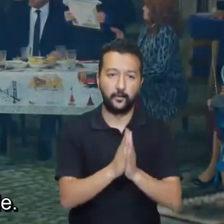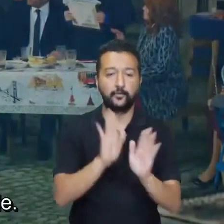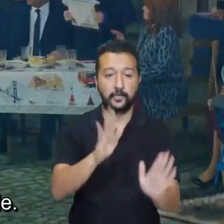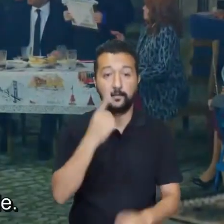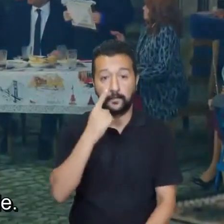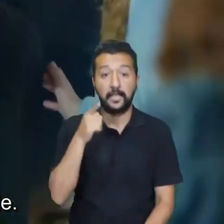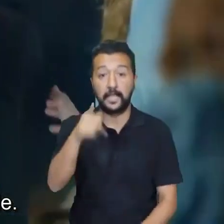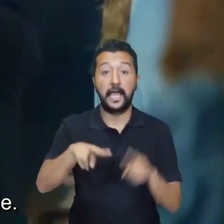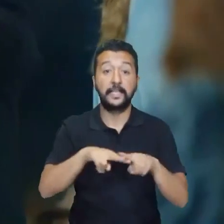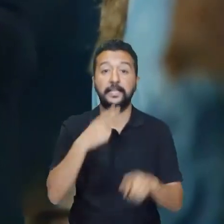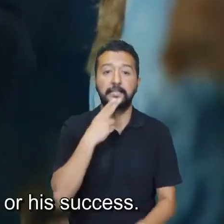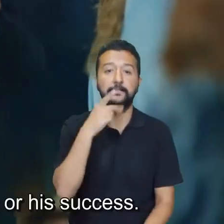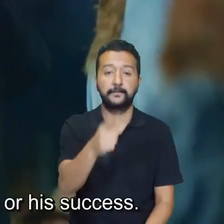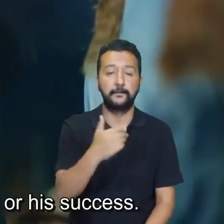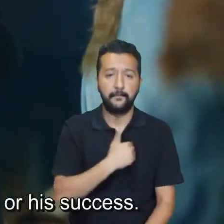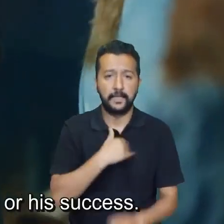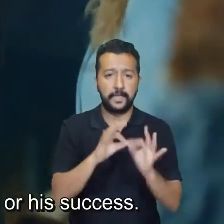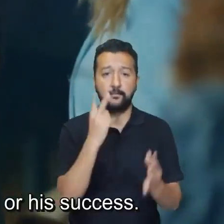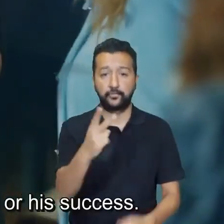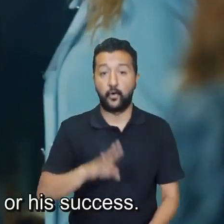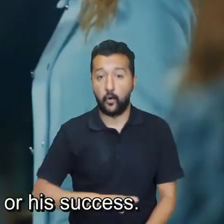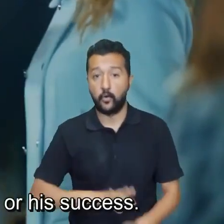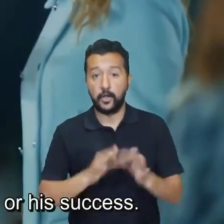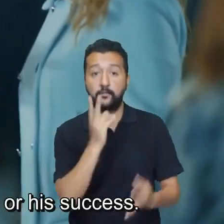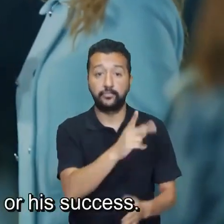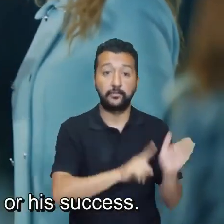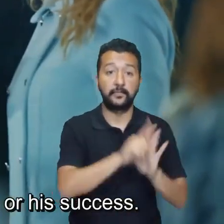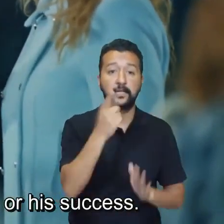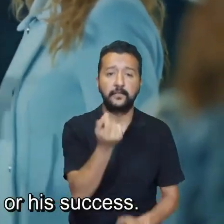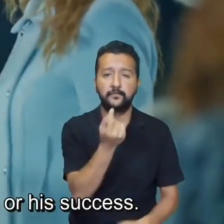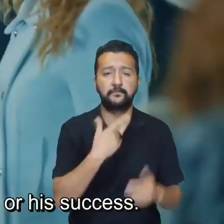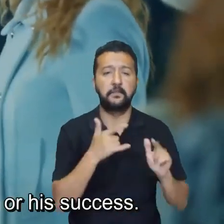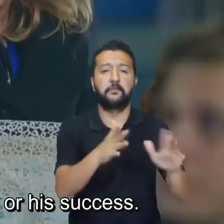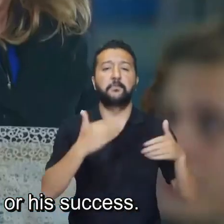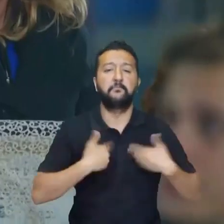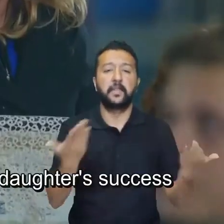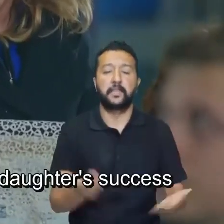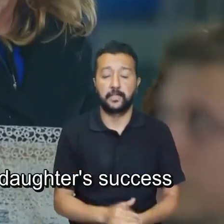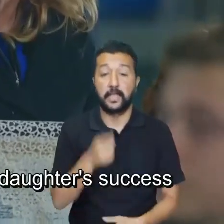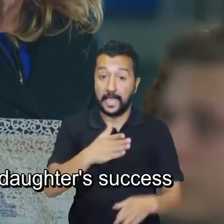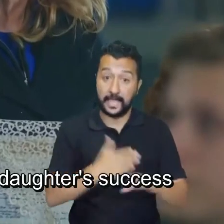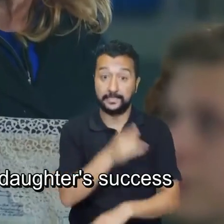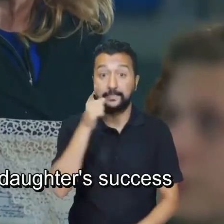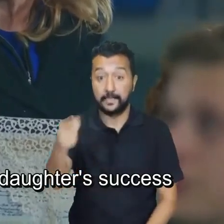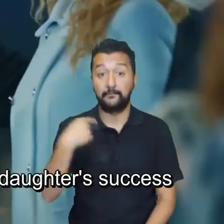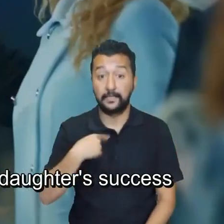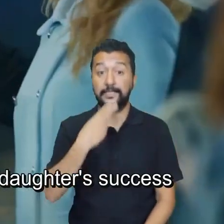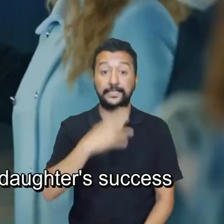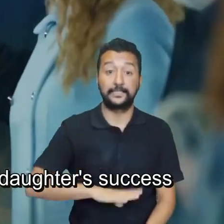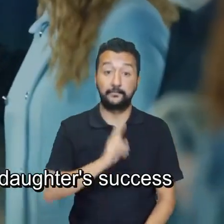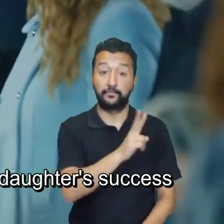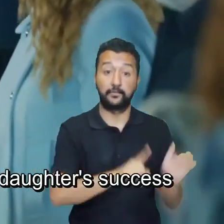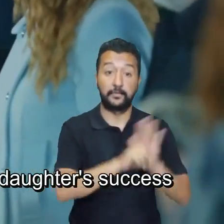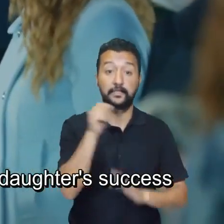dilerim. Bana bak Adile hanım. Beni ne senin oğlum ne de onun başarısı zerre kadar ilgilendirmiyor. Asıl sen benim